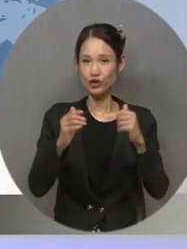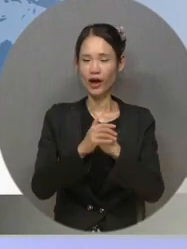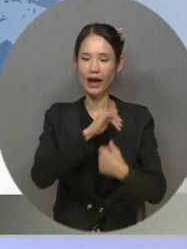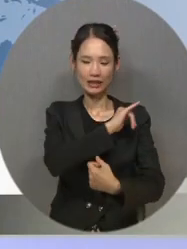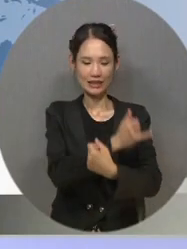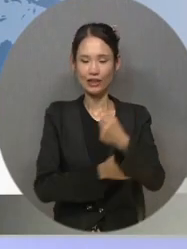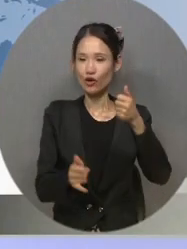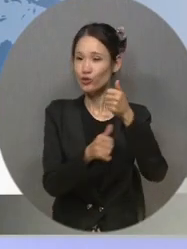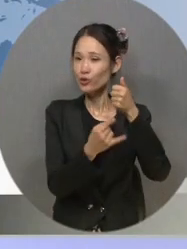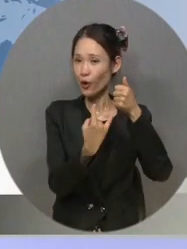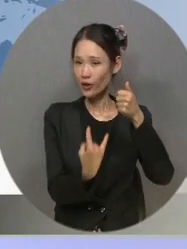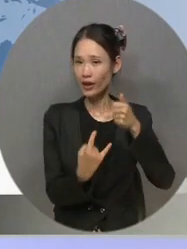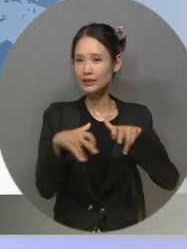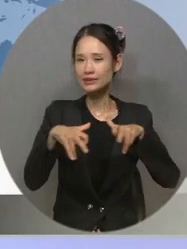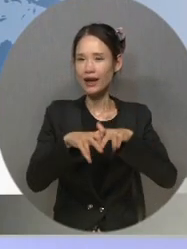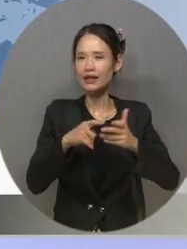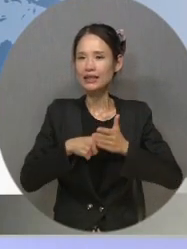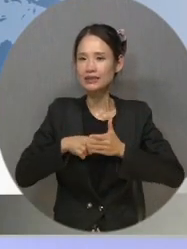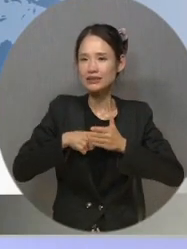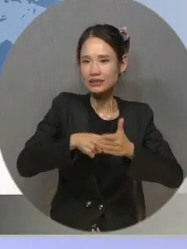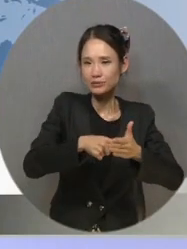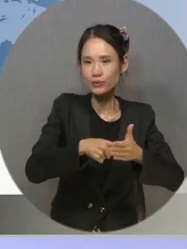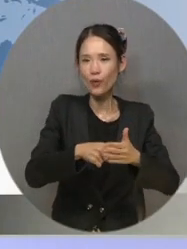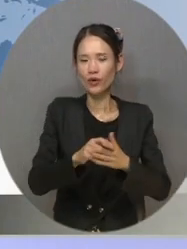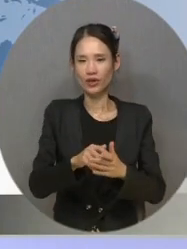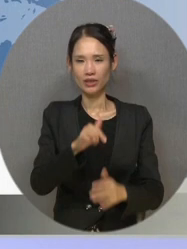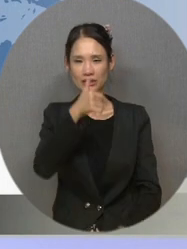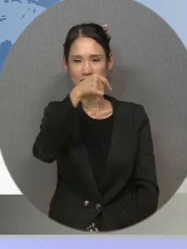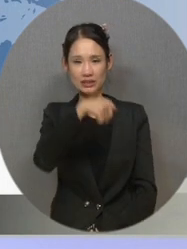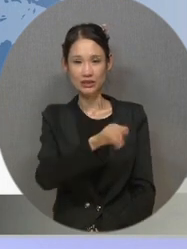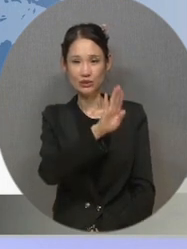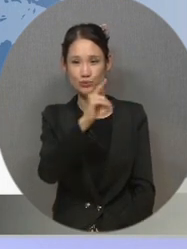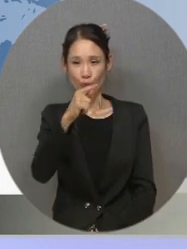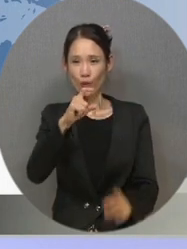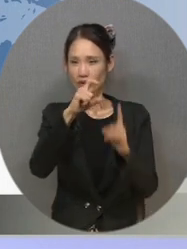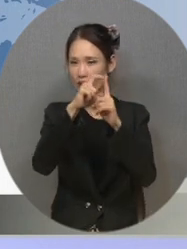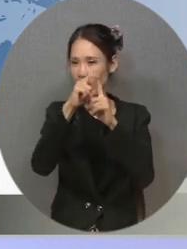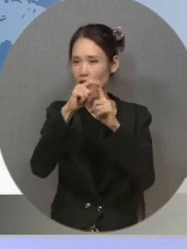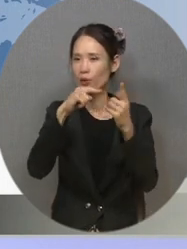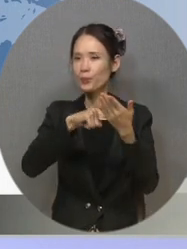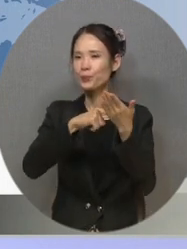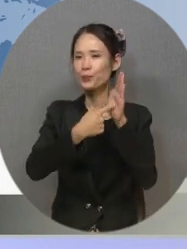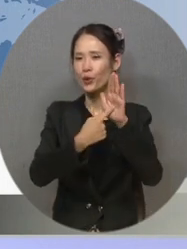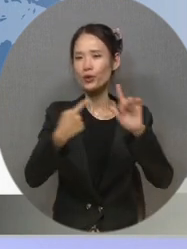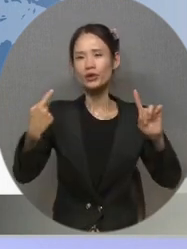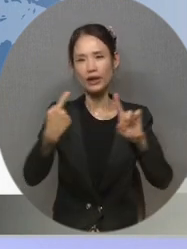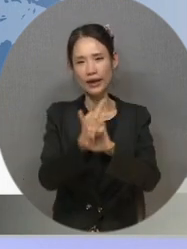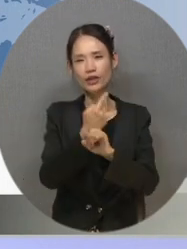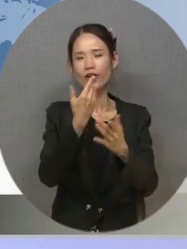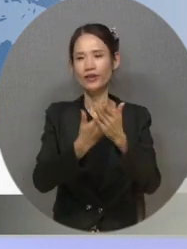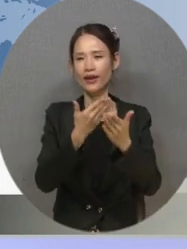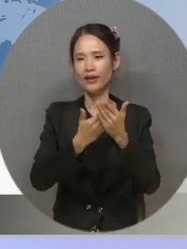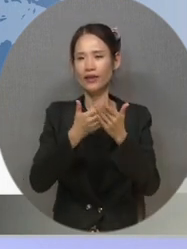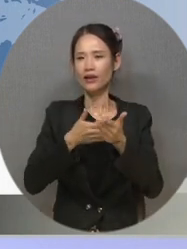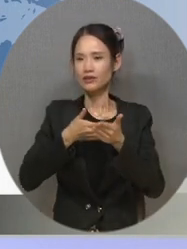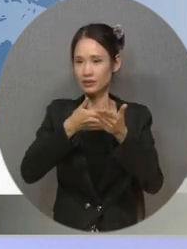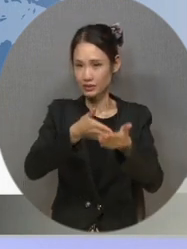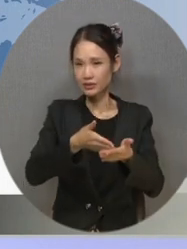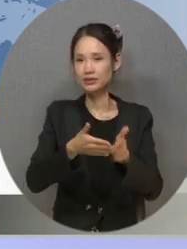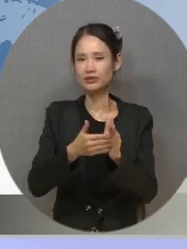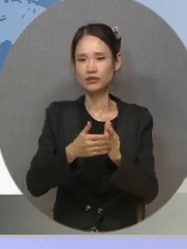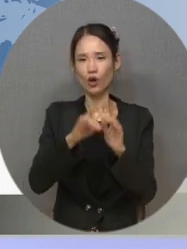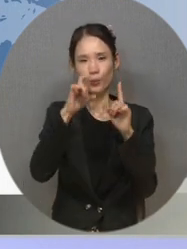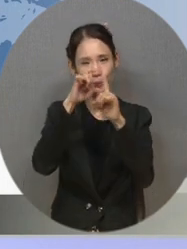국가인권위원회가 장애 극복이라는 표현이 편견을 조장할 우려가 있다며 개선해달라는 의견을 표명했습니다. 이